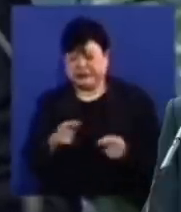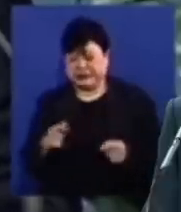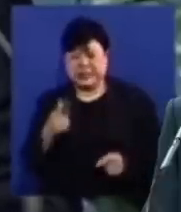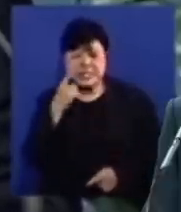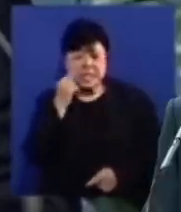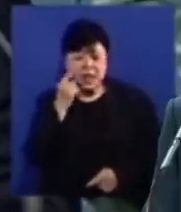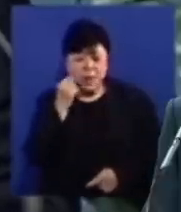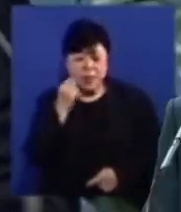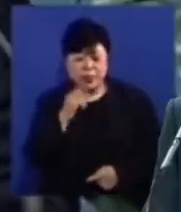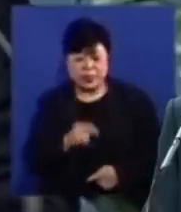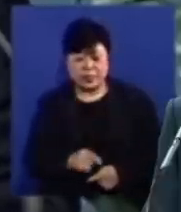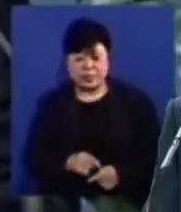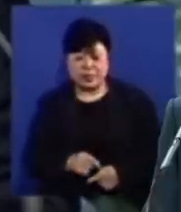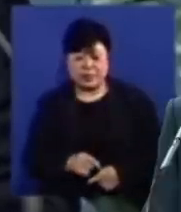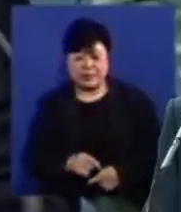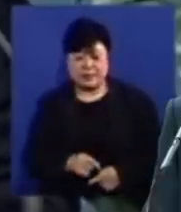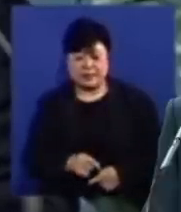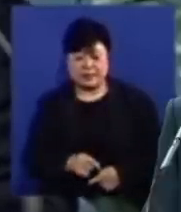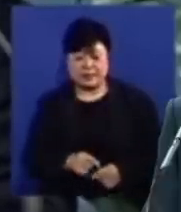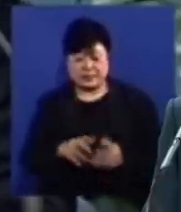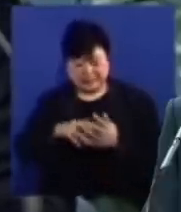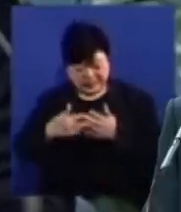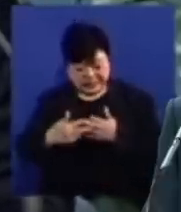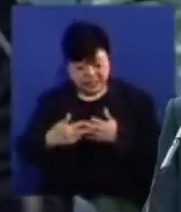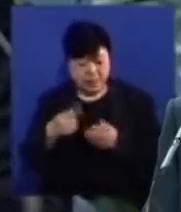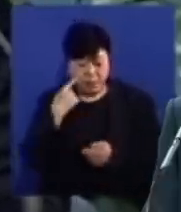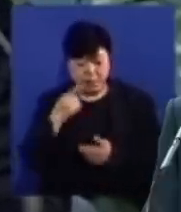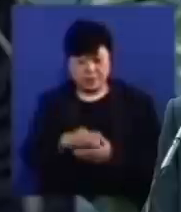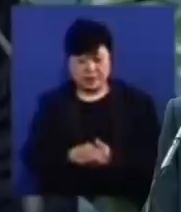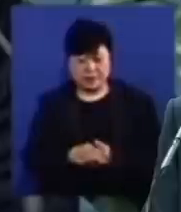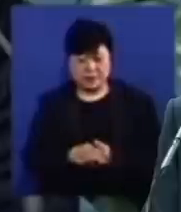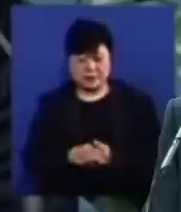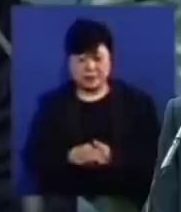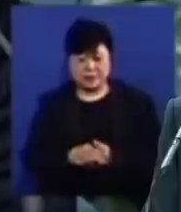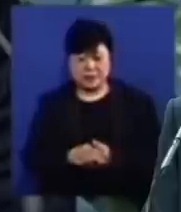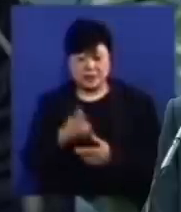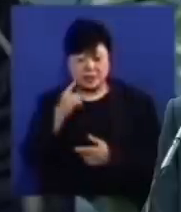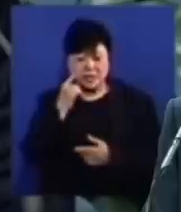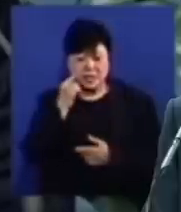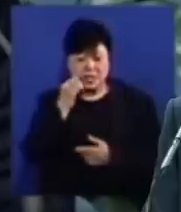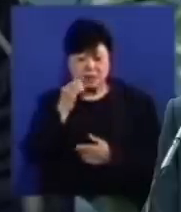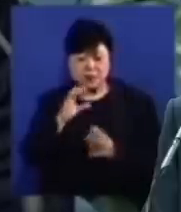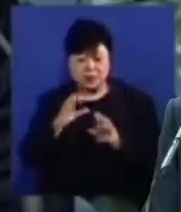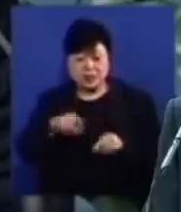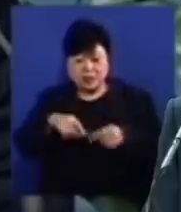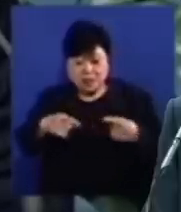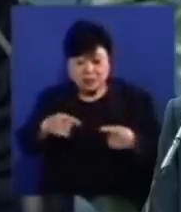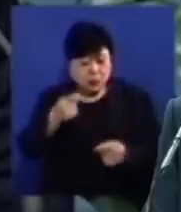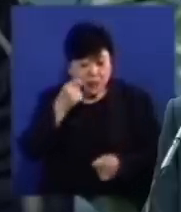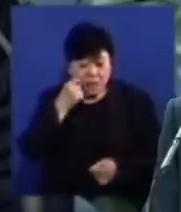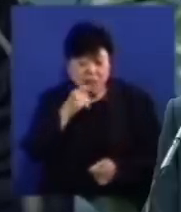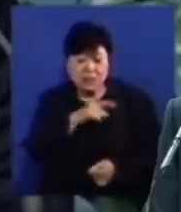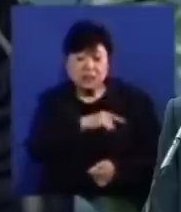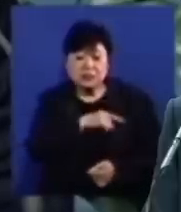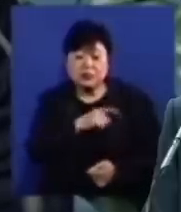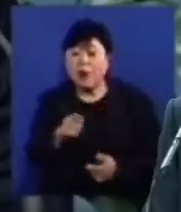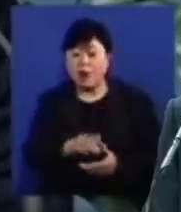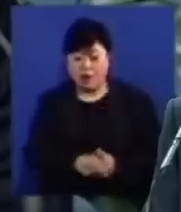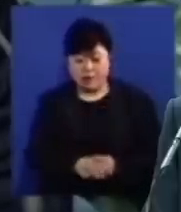일본에 여러분 대사관에 가서 파스포트에 입국 허가 안 내주는 이름이 몇 개